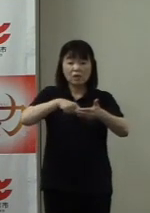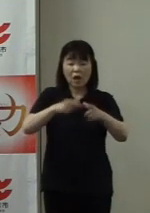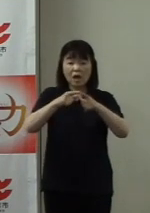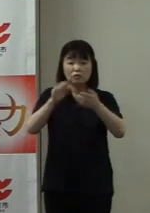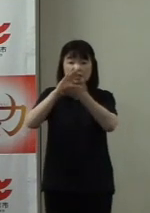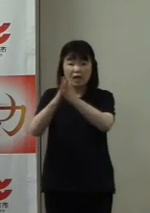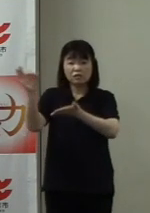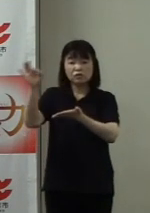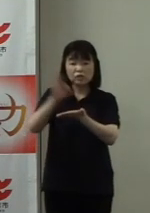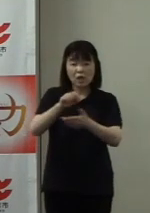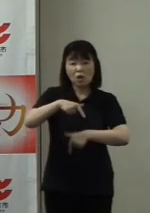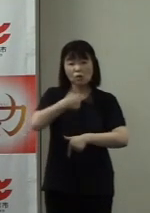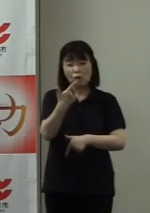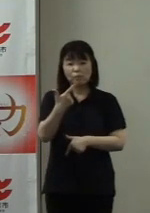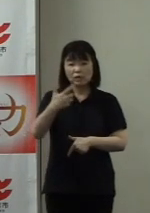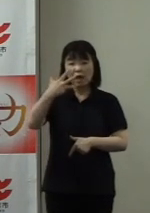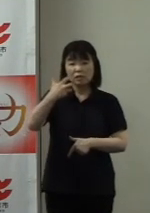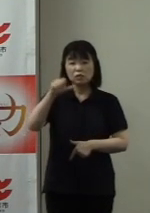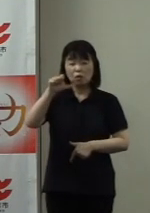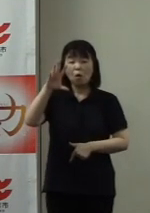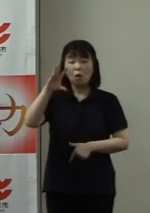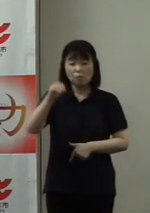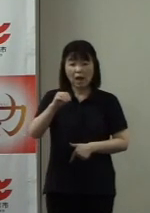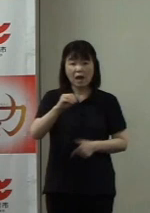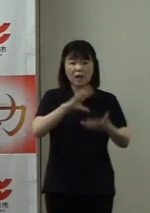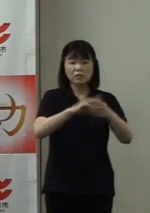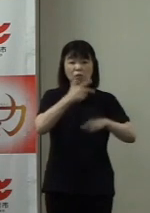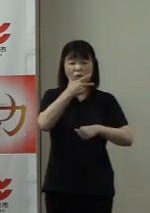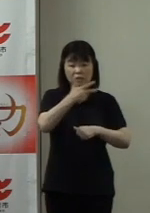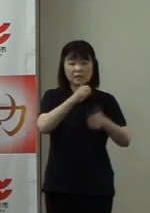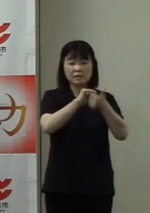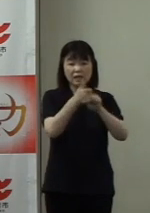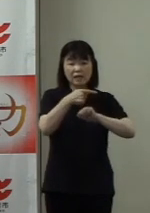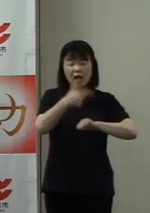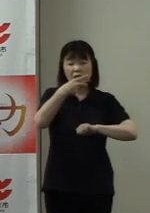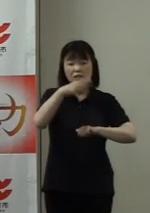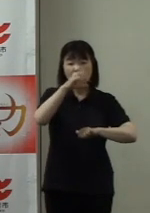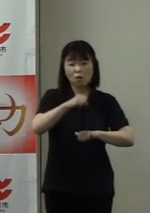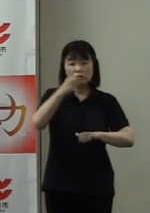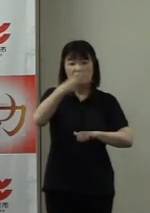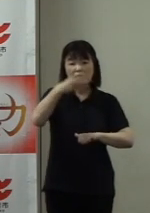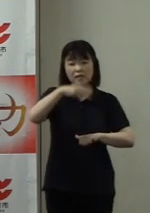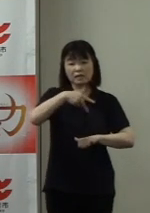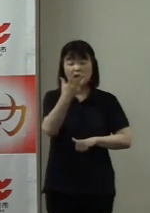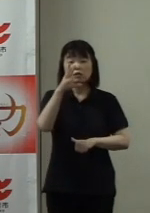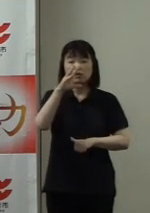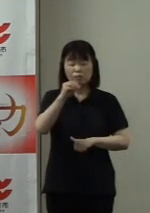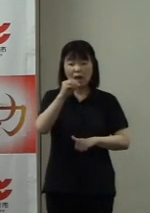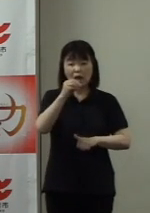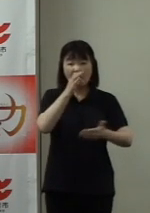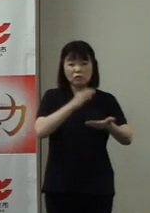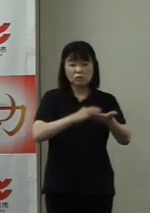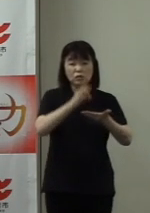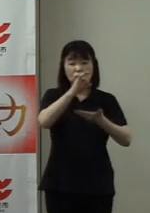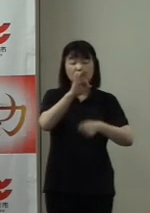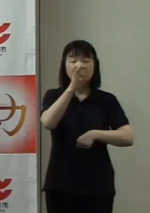が685万円、支債が2億3700万円、繰越金が1615